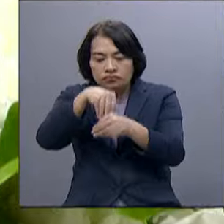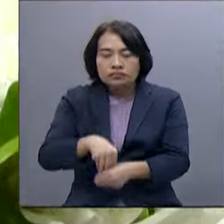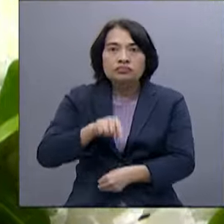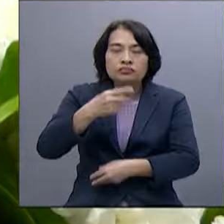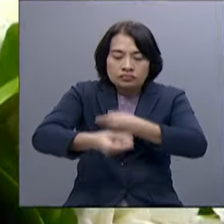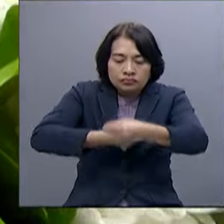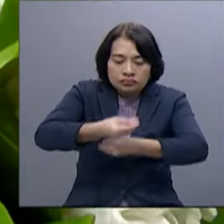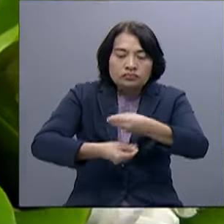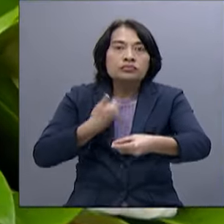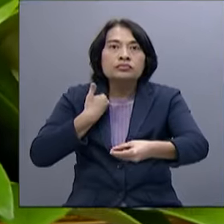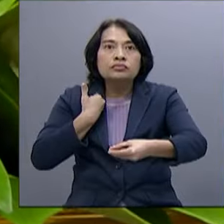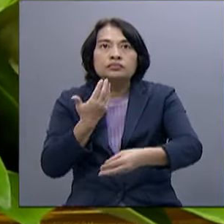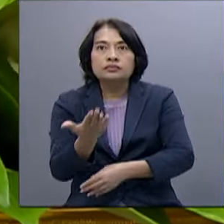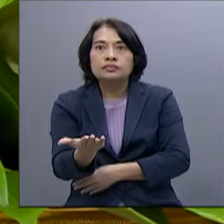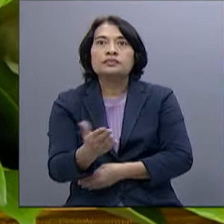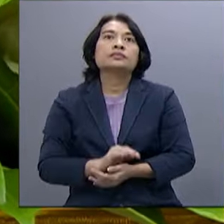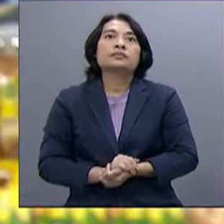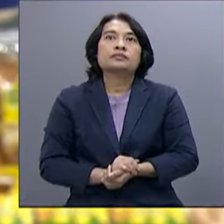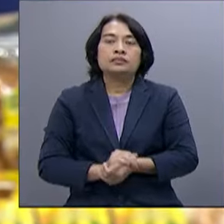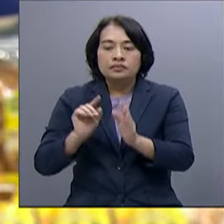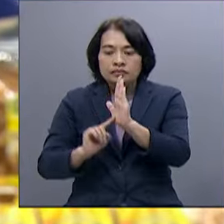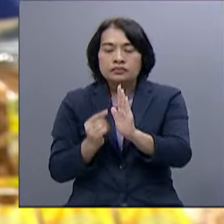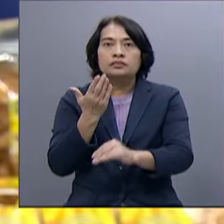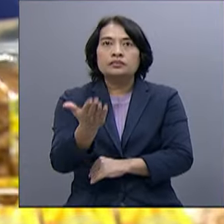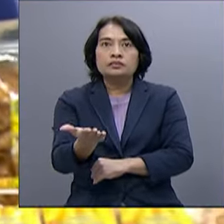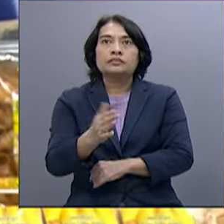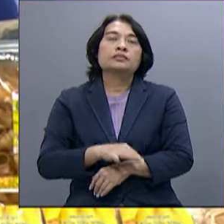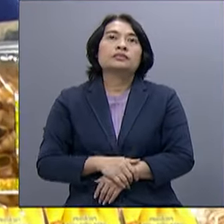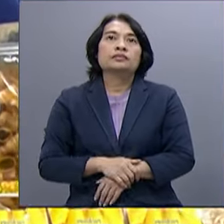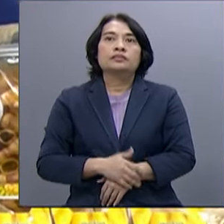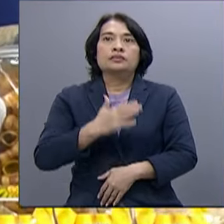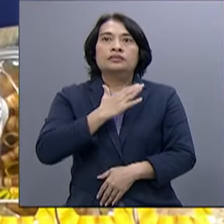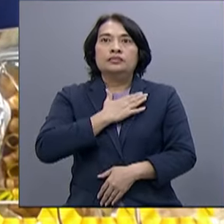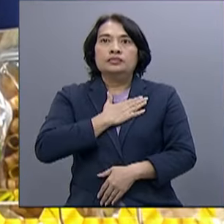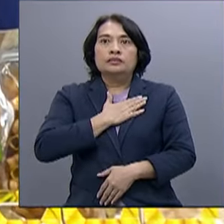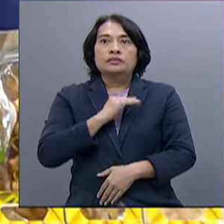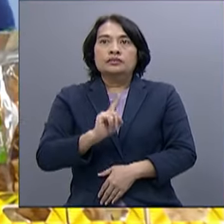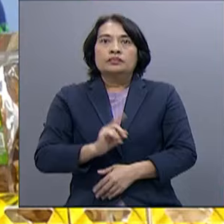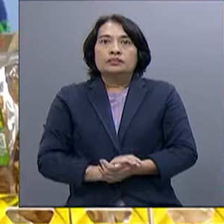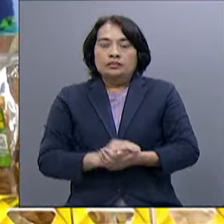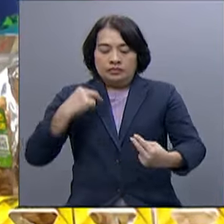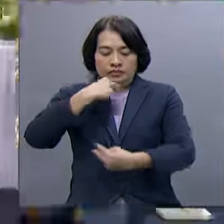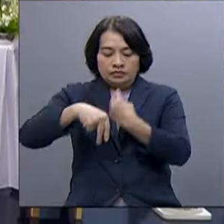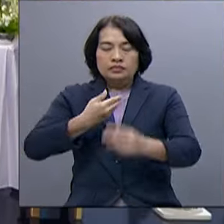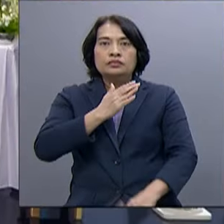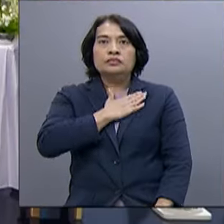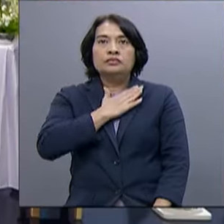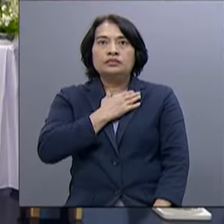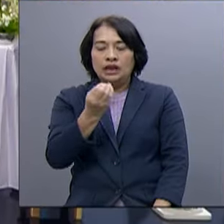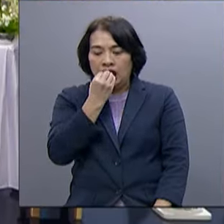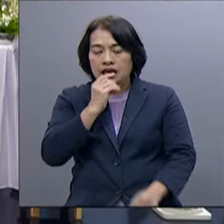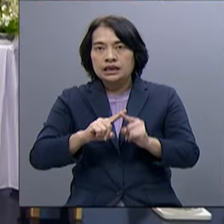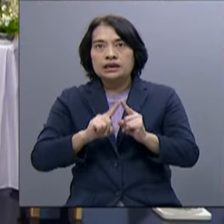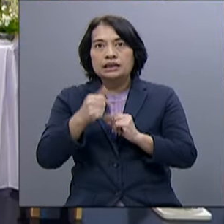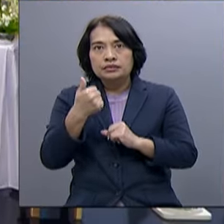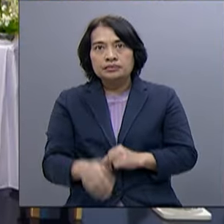ยค่ะนะคะ ใช่ค่ะเริ่มจากฝั่งคุณก่อนเลยคุณต๊อก คือวันนี้ผมต้องไปตรวจร่างกายผมพูดจริงว่าผมไม่สามารถกินให้คุณผู้ชมดู